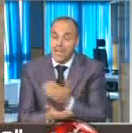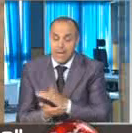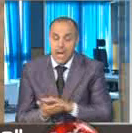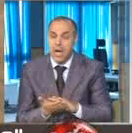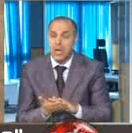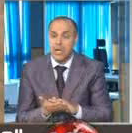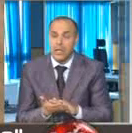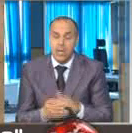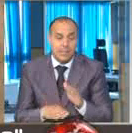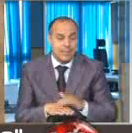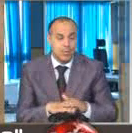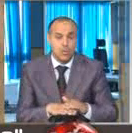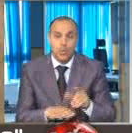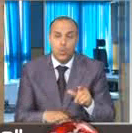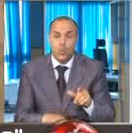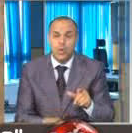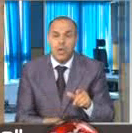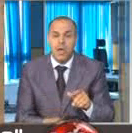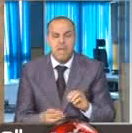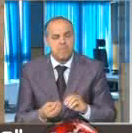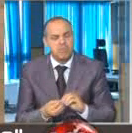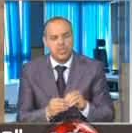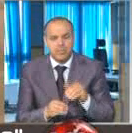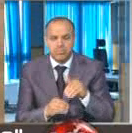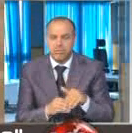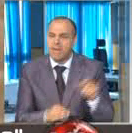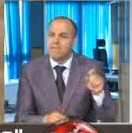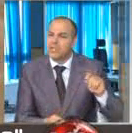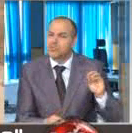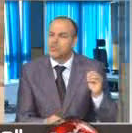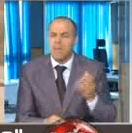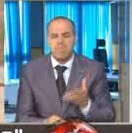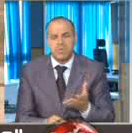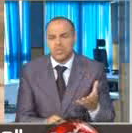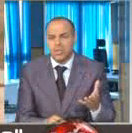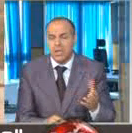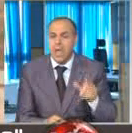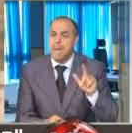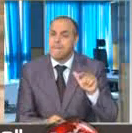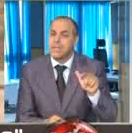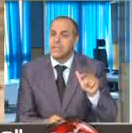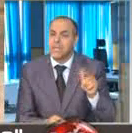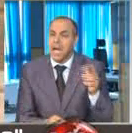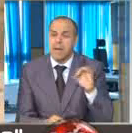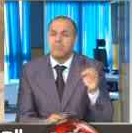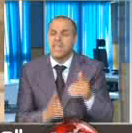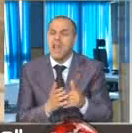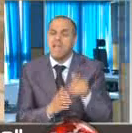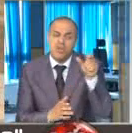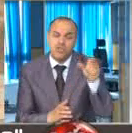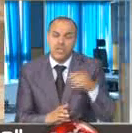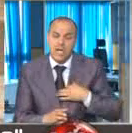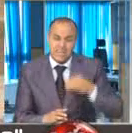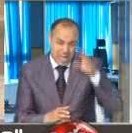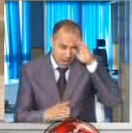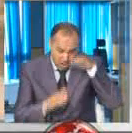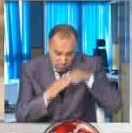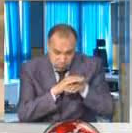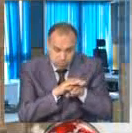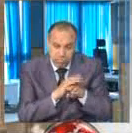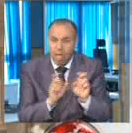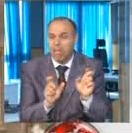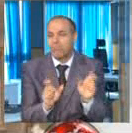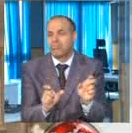مع ورود تحذيرات بشأن تردي الأوضاع في مدينة الفلوجة، أين لا يزال نحو 50,000 مدني عراقي عالقين